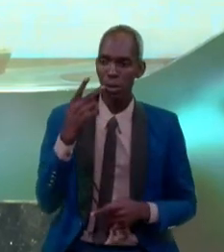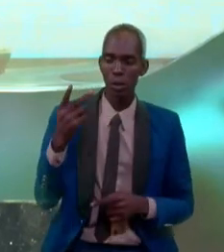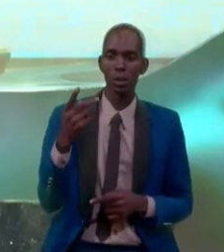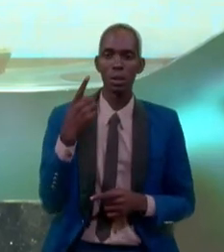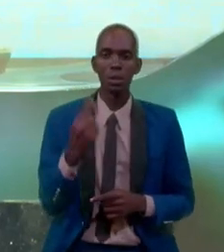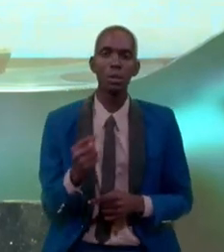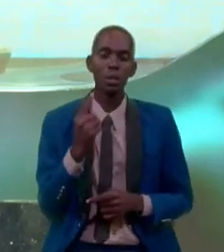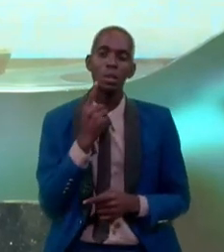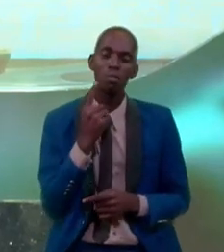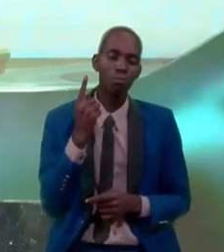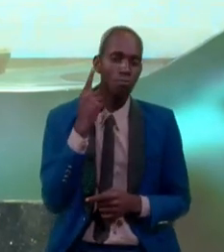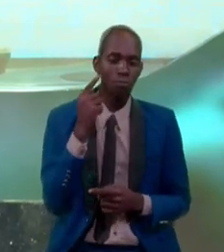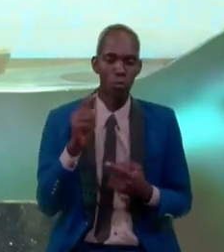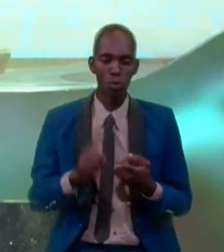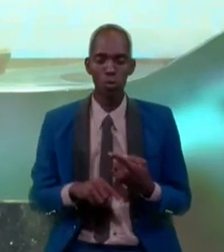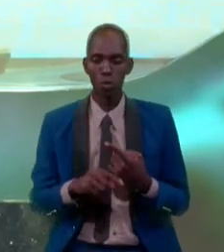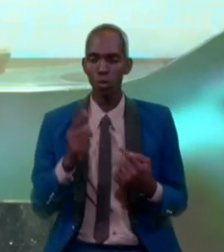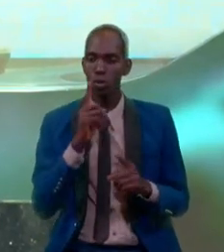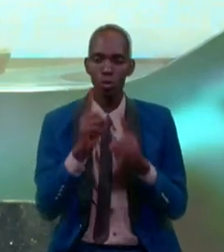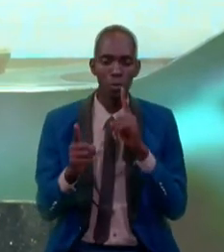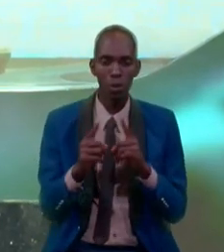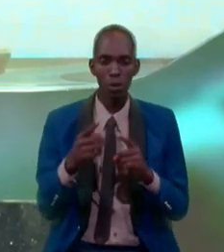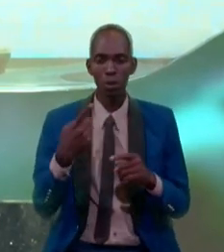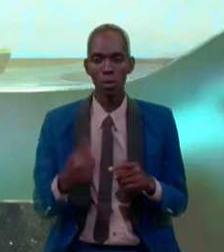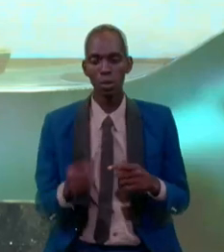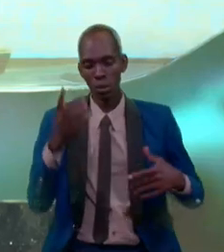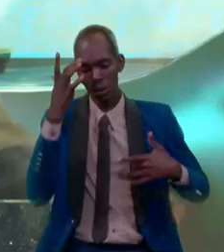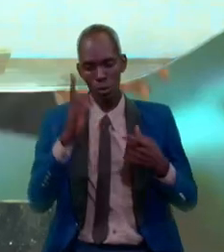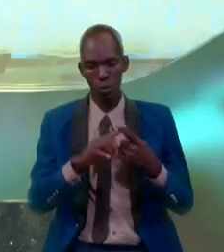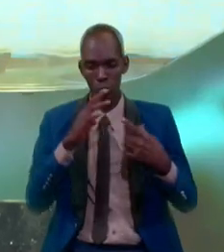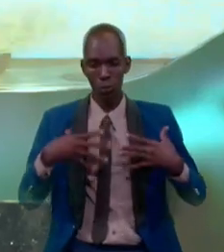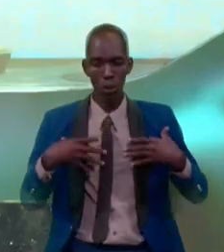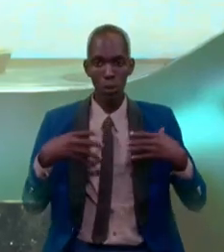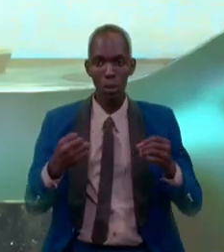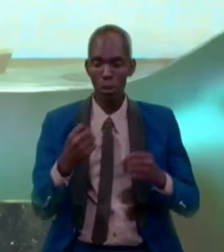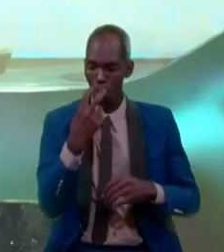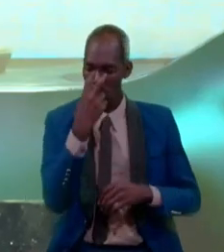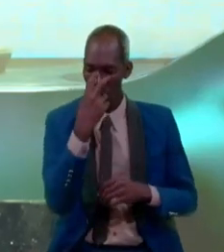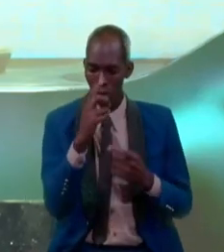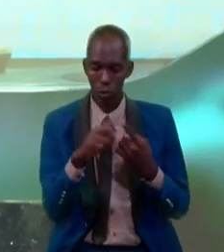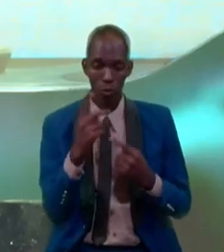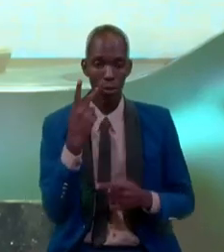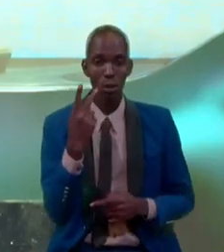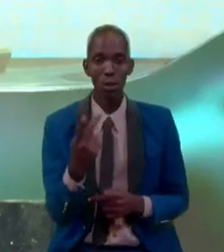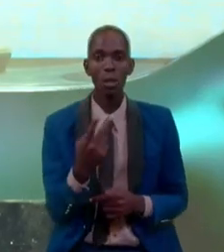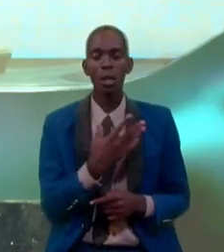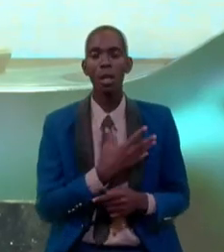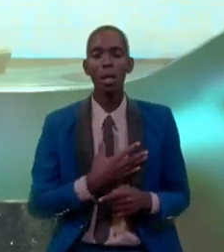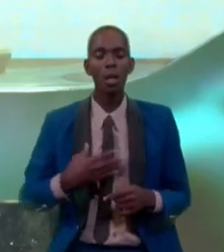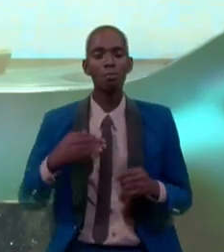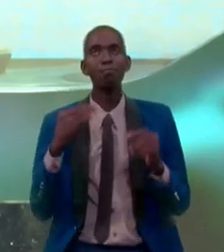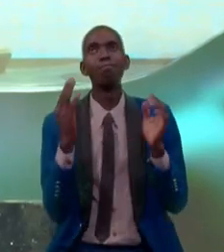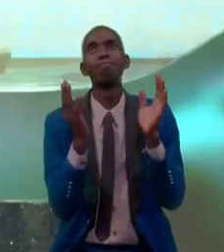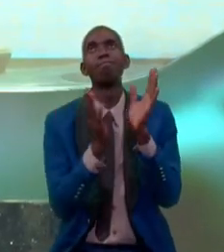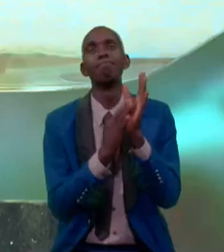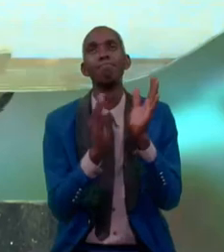les muets parlaient, que les estropiés étaient guéris, que les boiteux marchaient, que les aveugles voyaient,